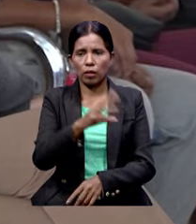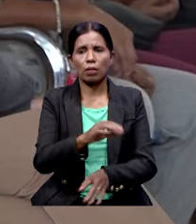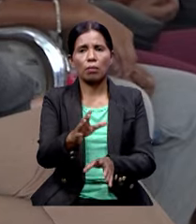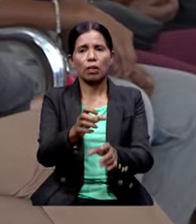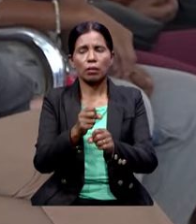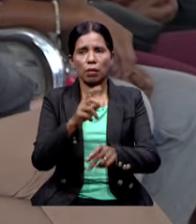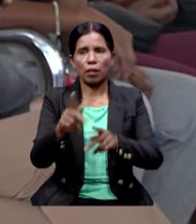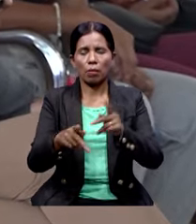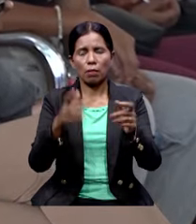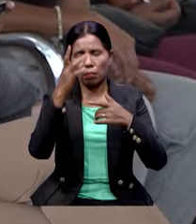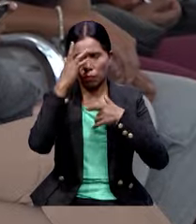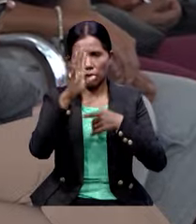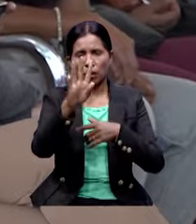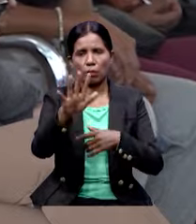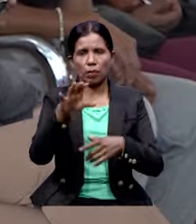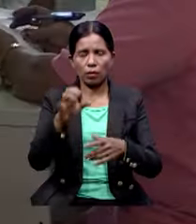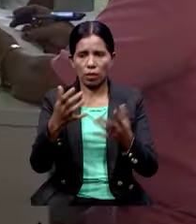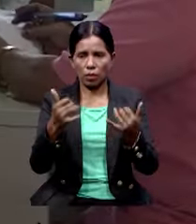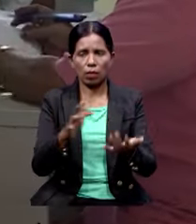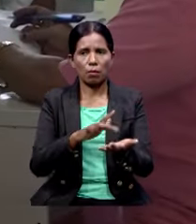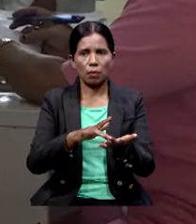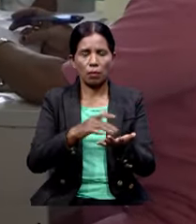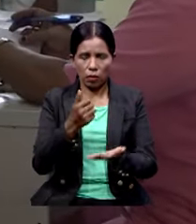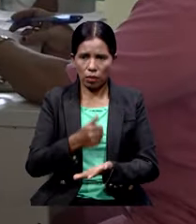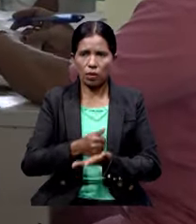paciente atus lima resin, no daudau ne ai moruk atu halo